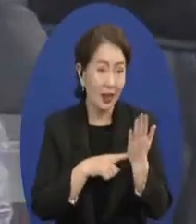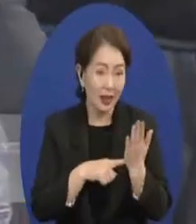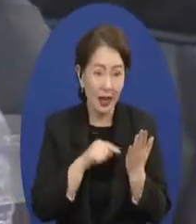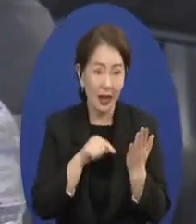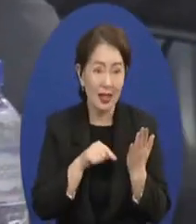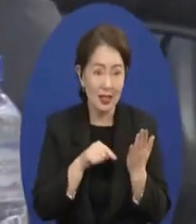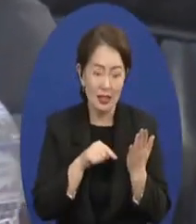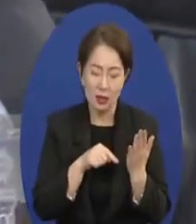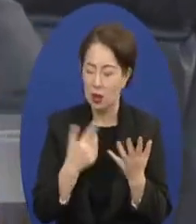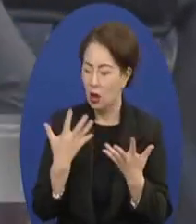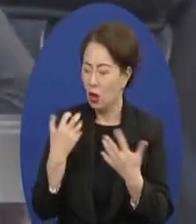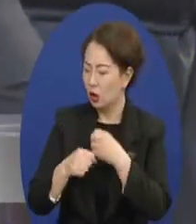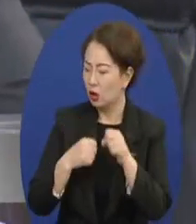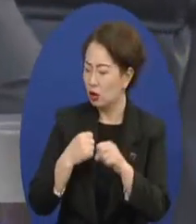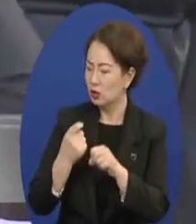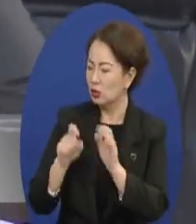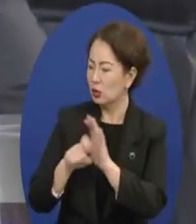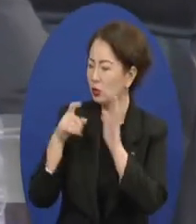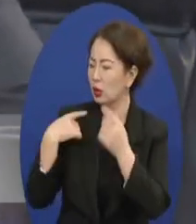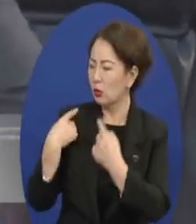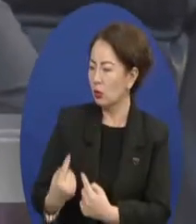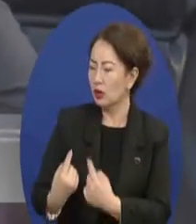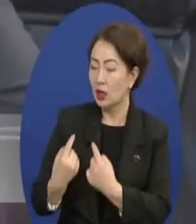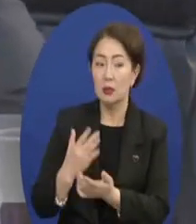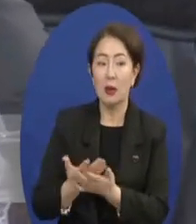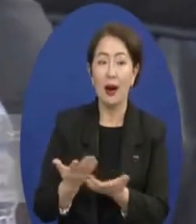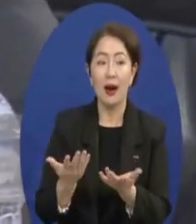олон жилийн хугацаанд бас хүлээгдсэн Эрдэнэ бүрэнгийн цахилгаан станц